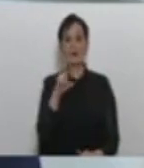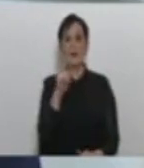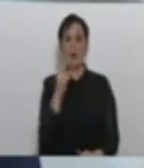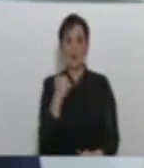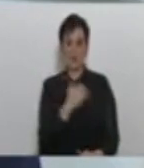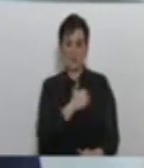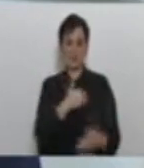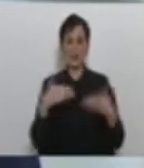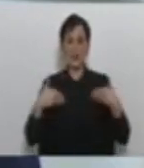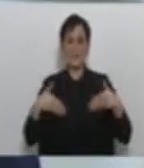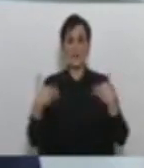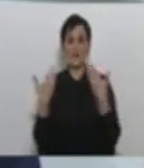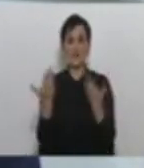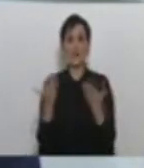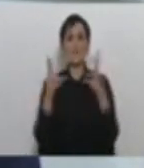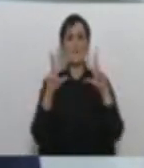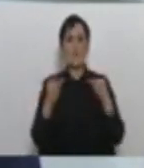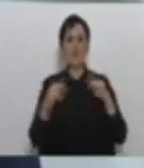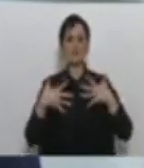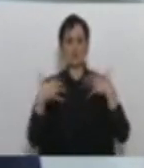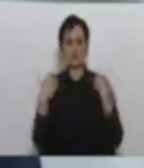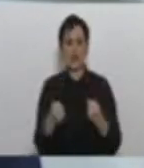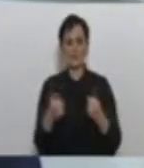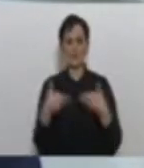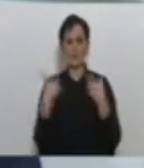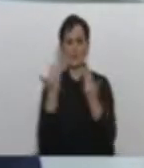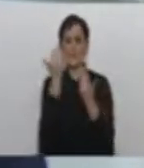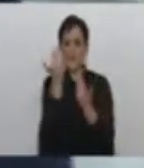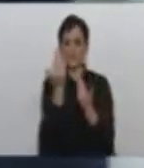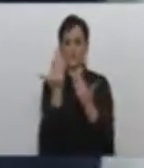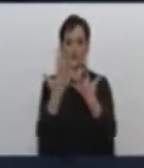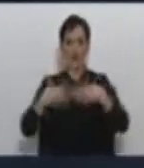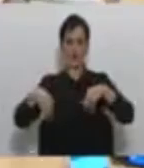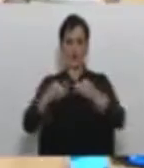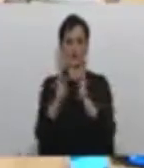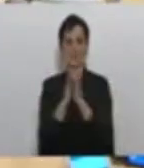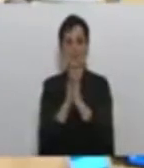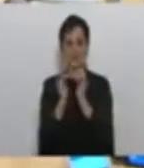და მინდა მას მიულოცო ბედნიერება, ჯანმრთელობა უსურო მას და მის ოჯახს. დიდი მადლობა.